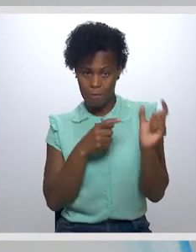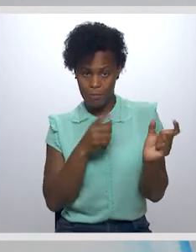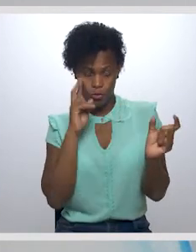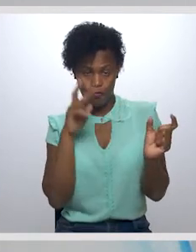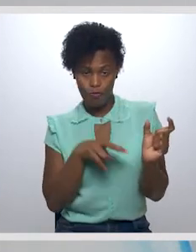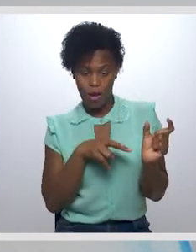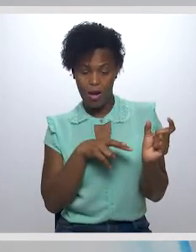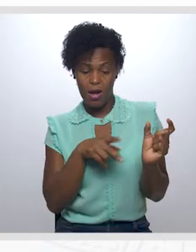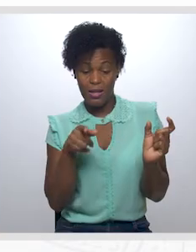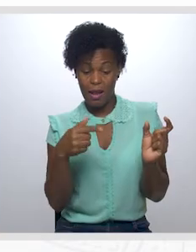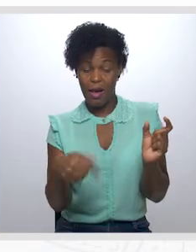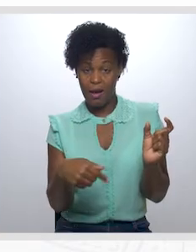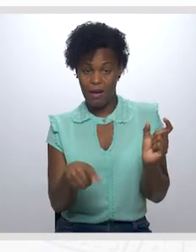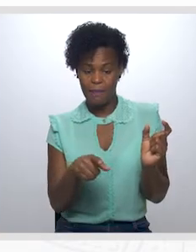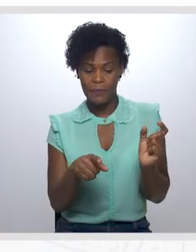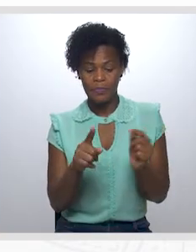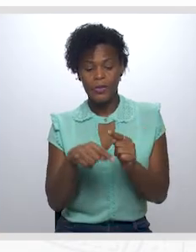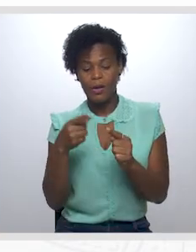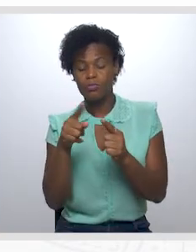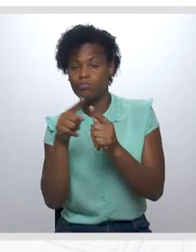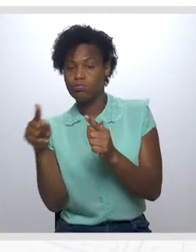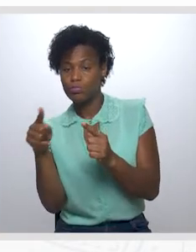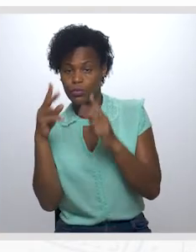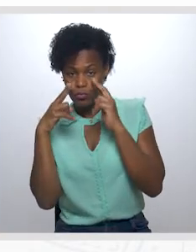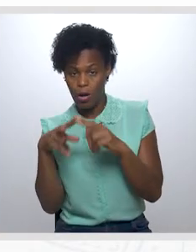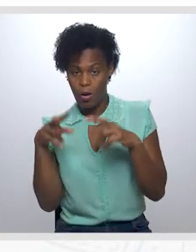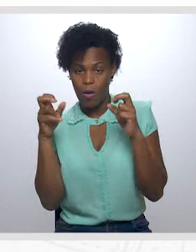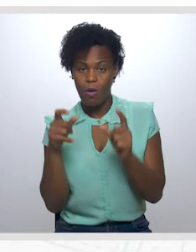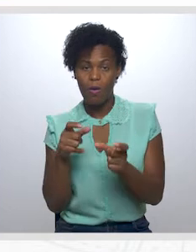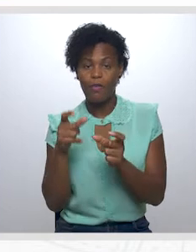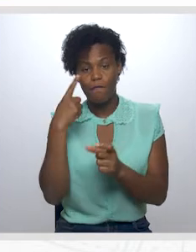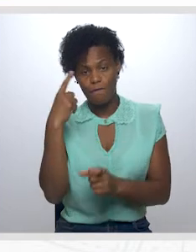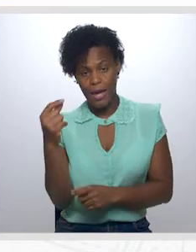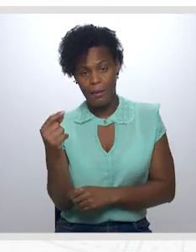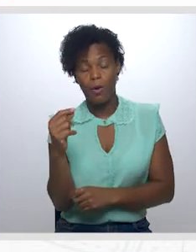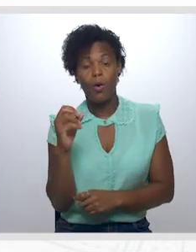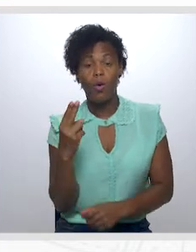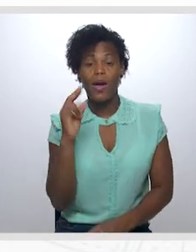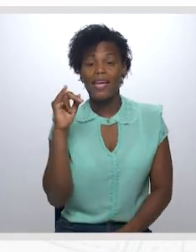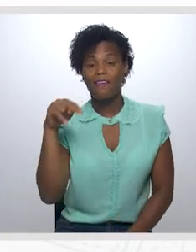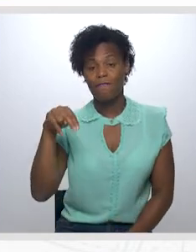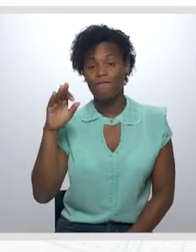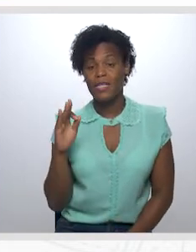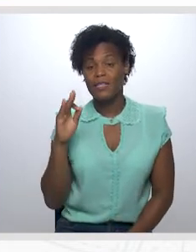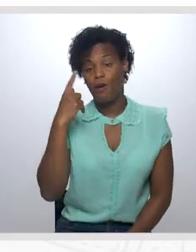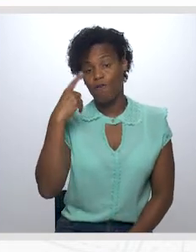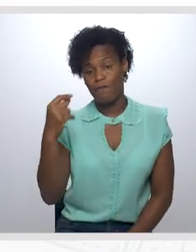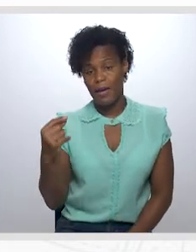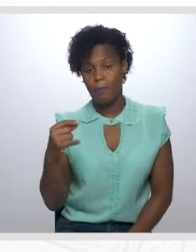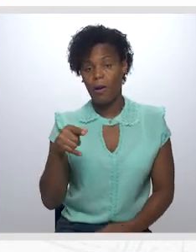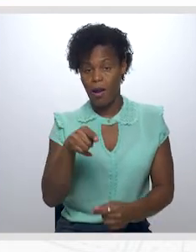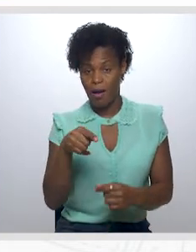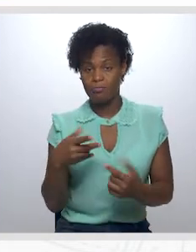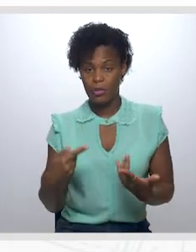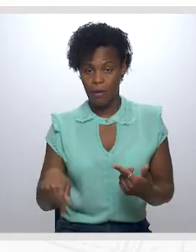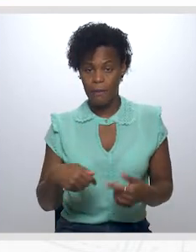qui sont là et vous allez me trouver les verbes ou alors l'infinitif des verbes présents.